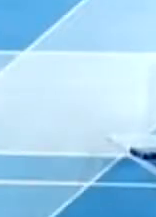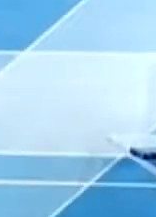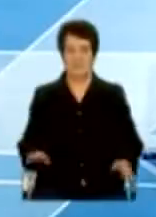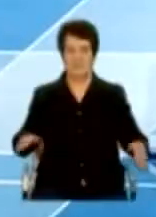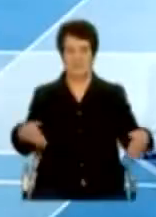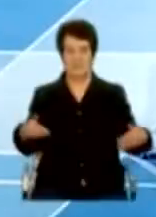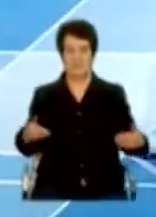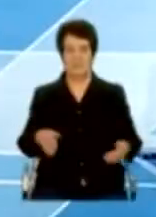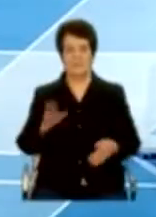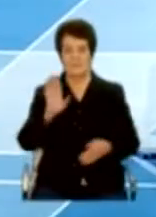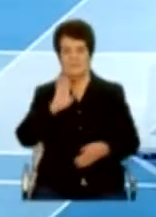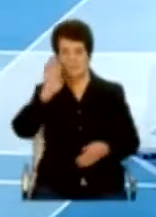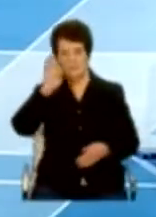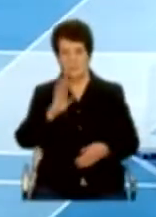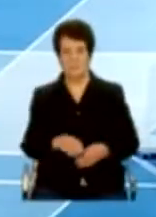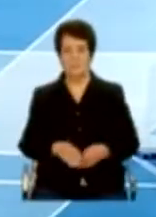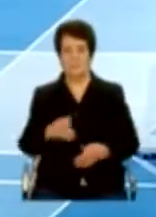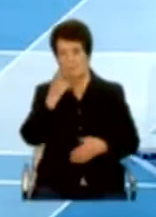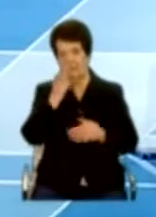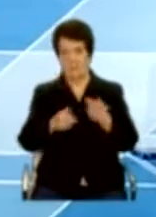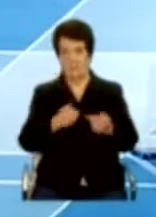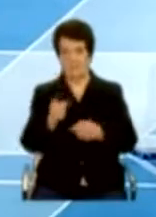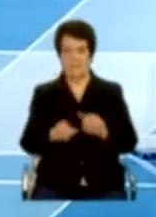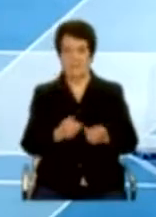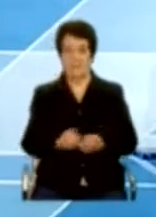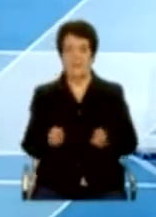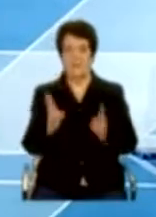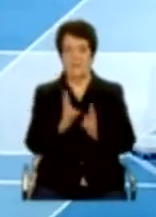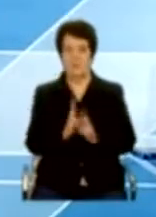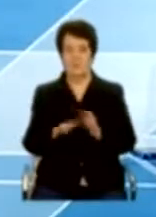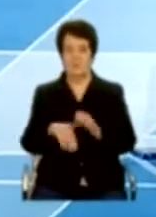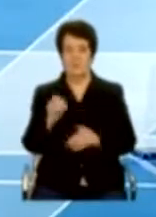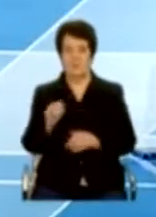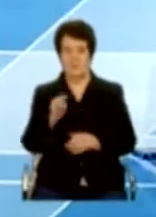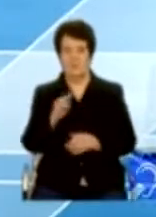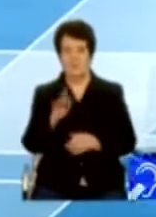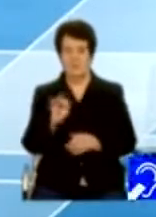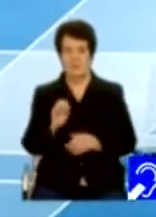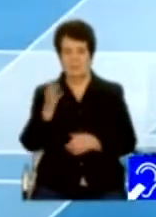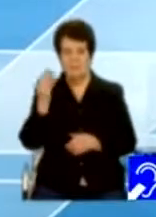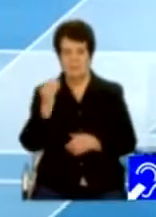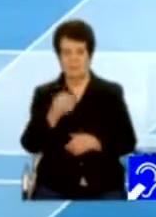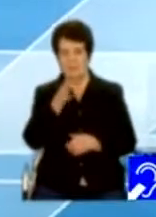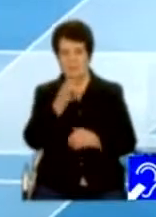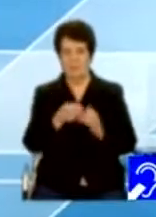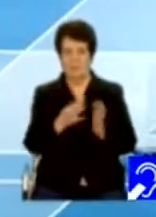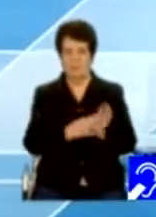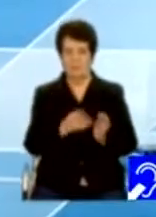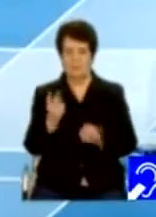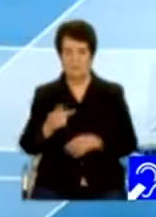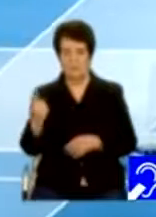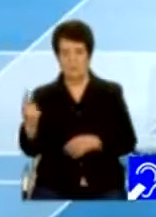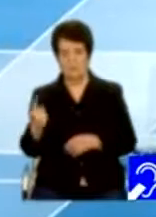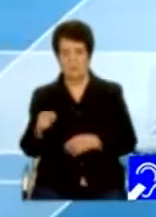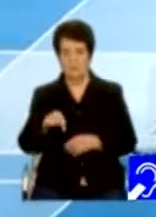Bună seara, doamnelor și domnilor! Bun găsit la deja tradiționalele confruntări electorale de la TVR Moldova, de la orele 19 și